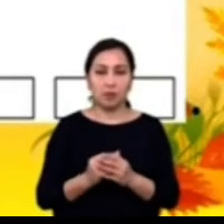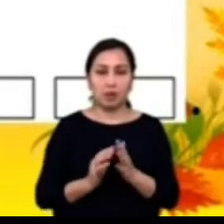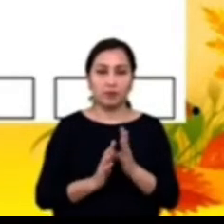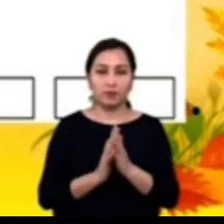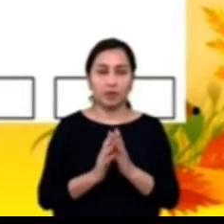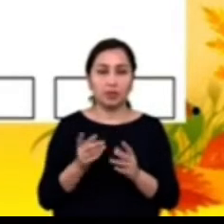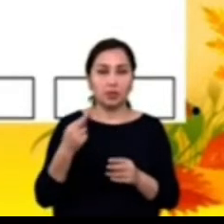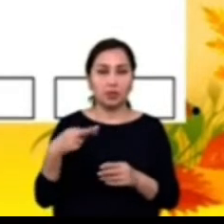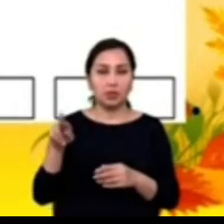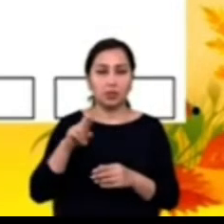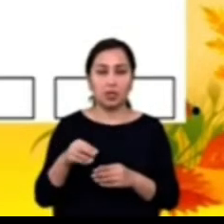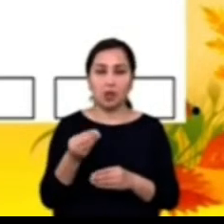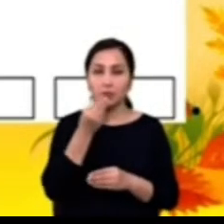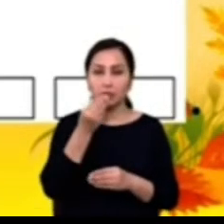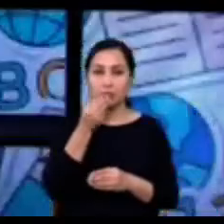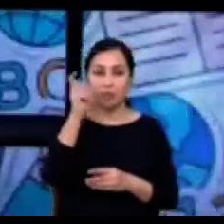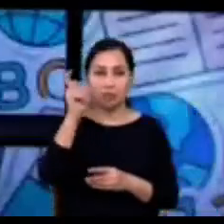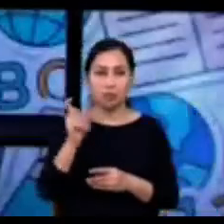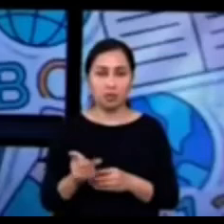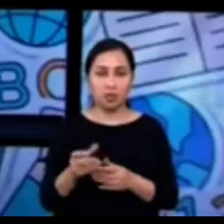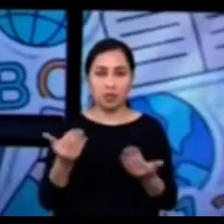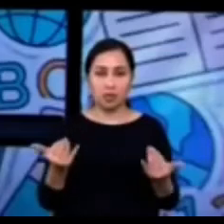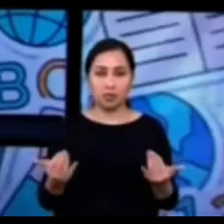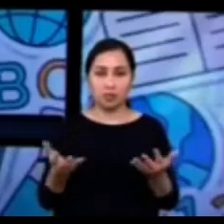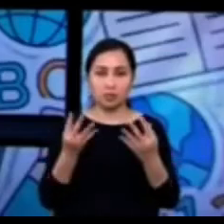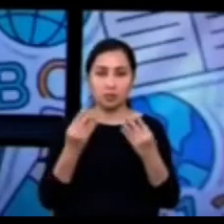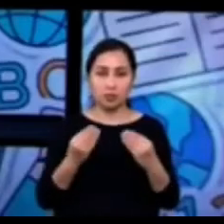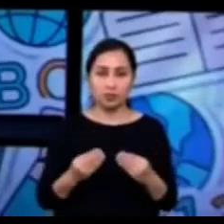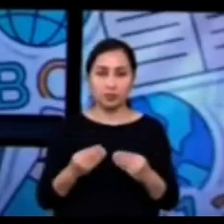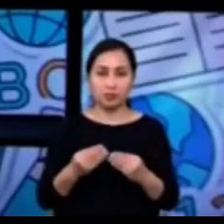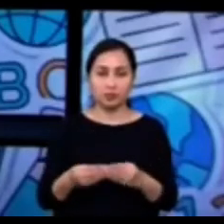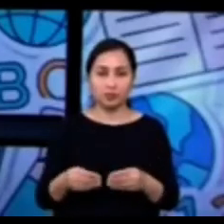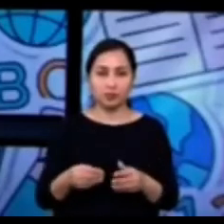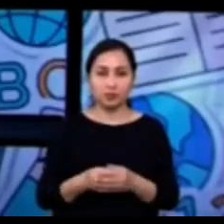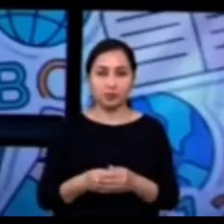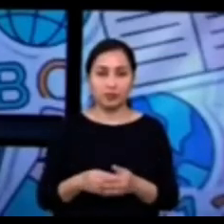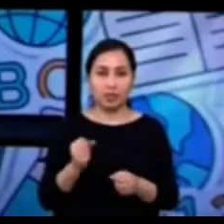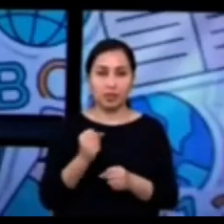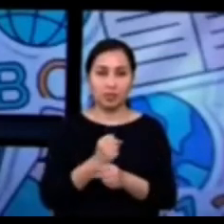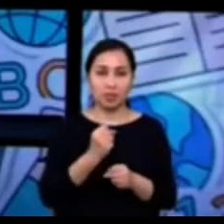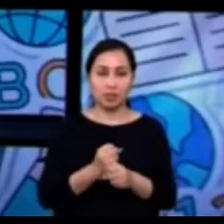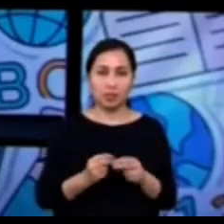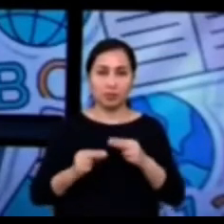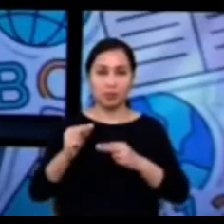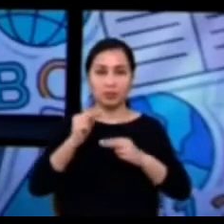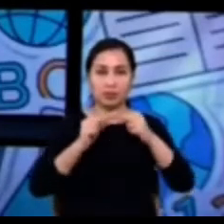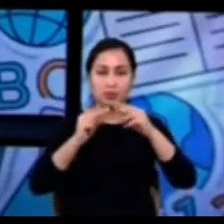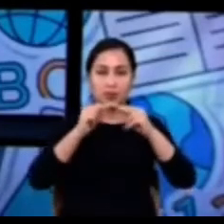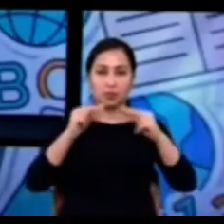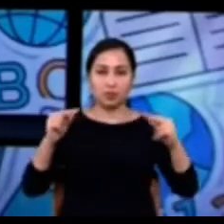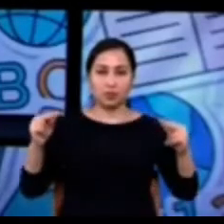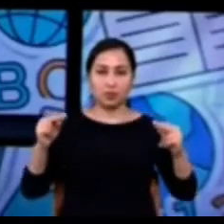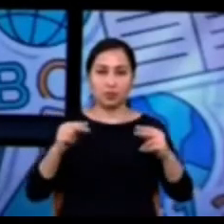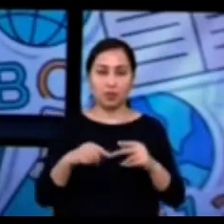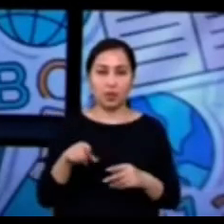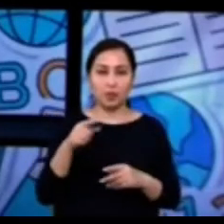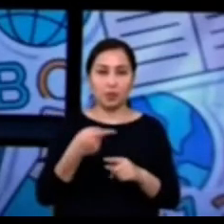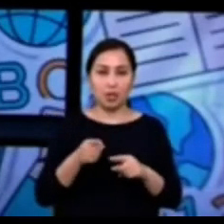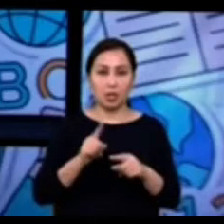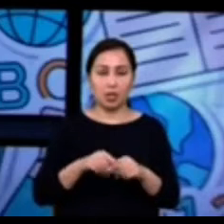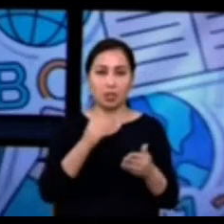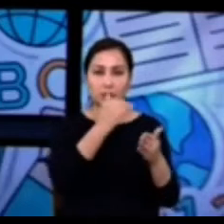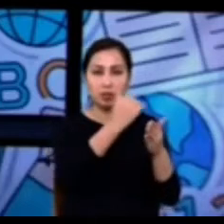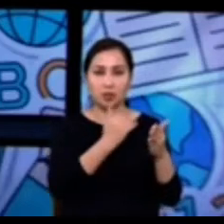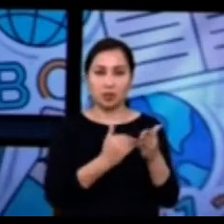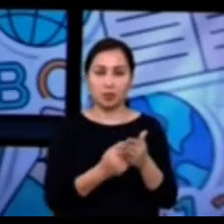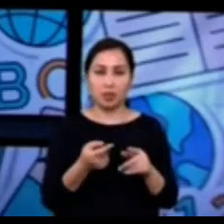для питания человека. А теперь давайте попробуем составить предложение по этой схеме